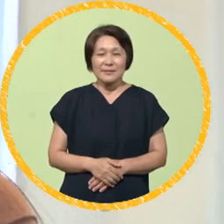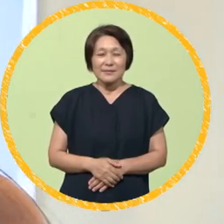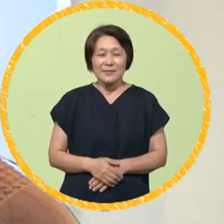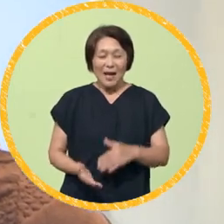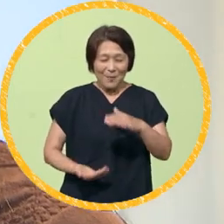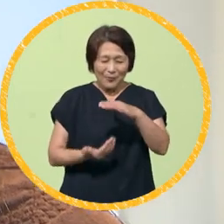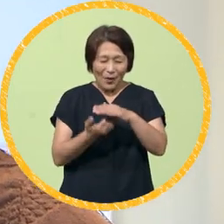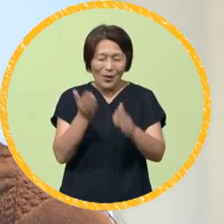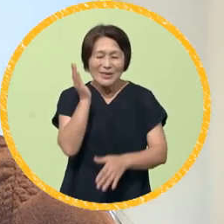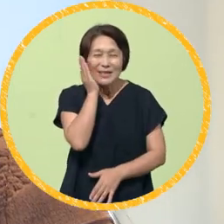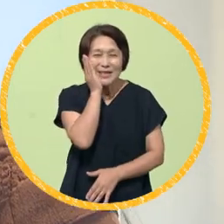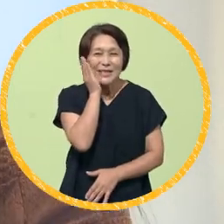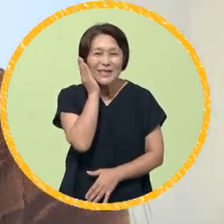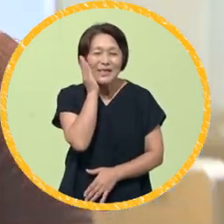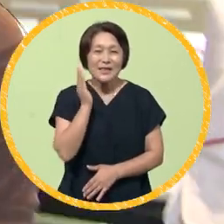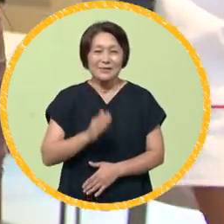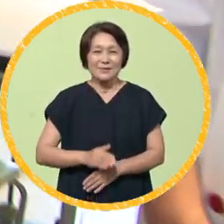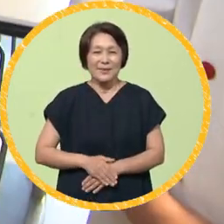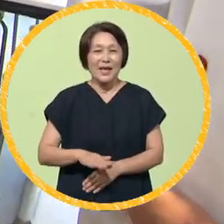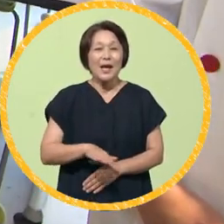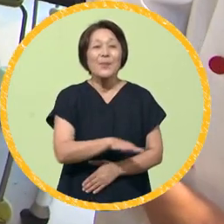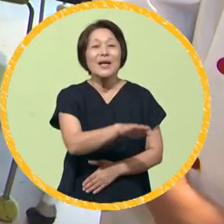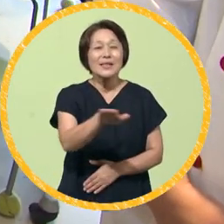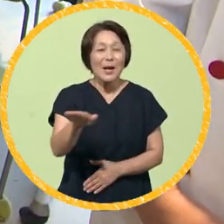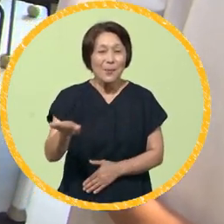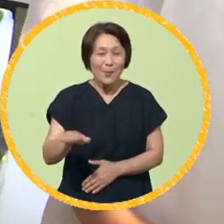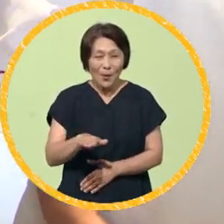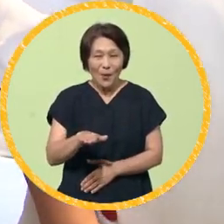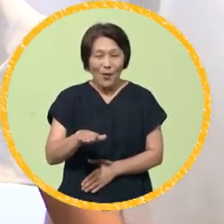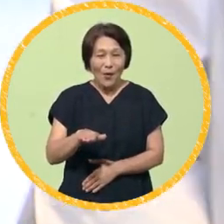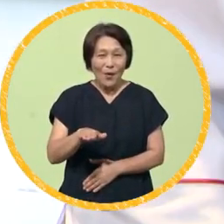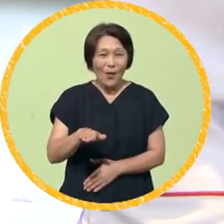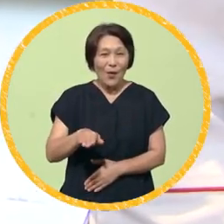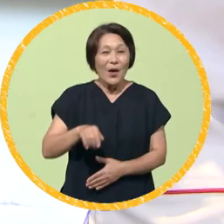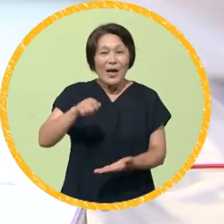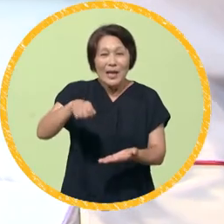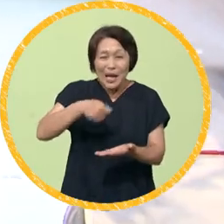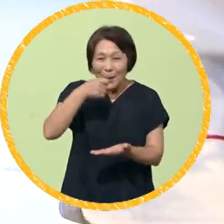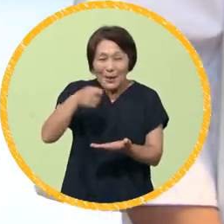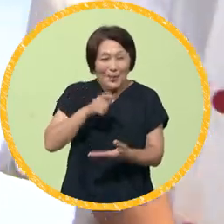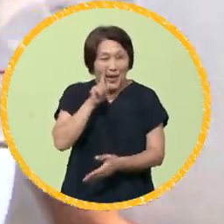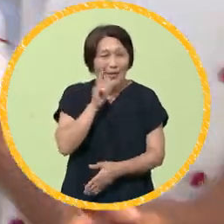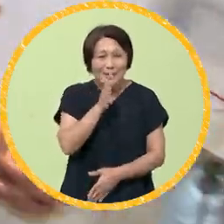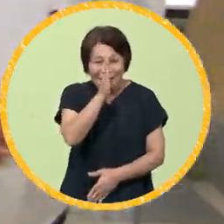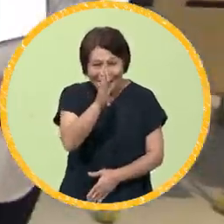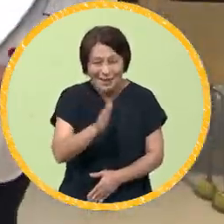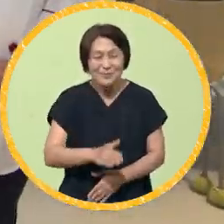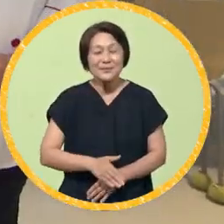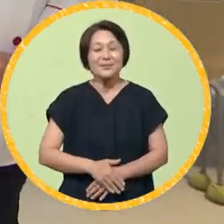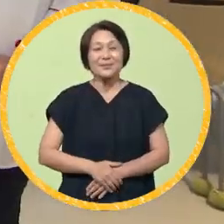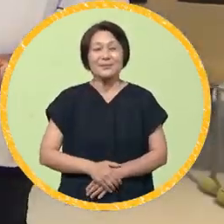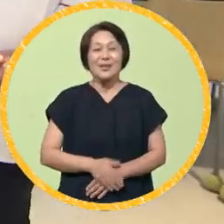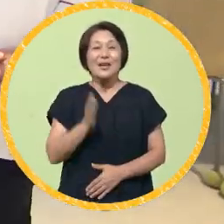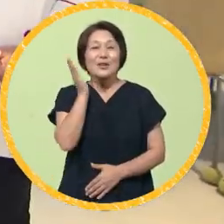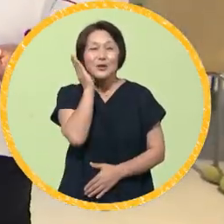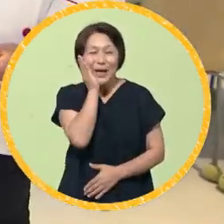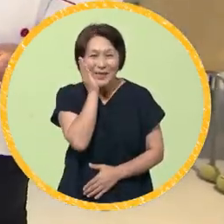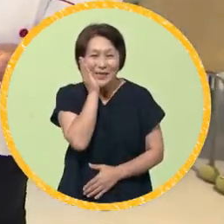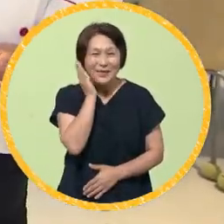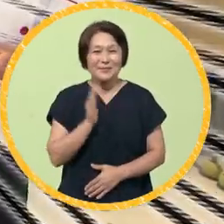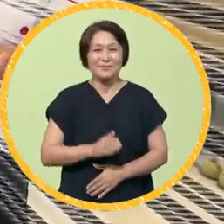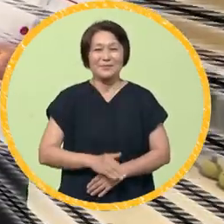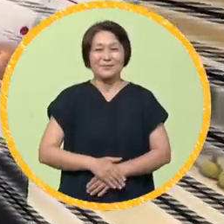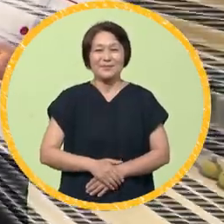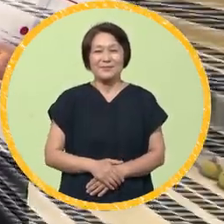へー、うん、美味しい。皆さんもこのコラボグルメぜひ食べてみてください。うまい、 う